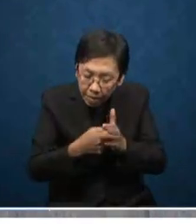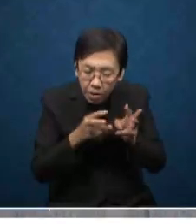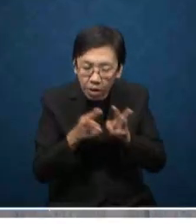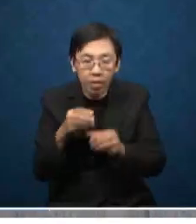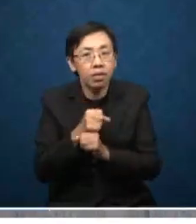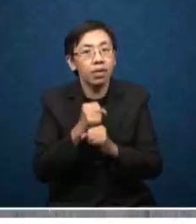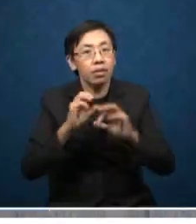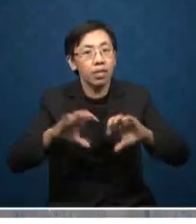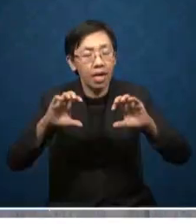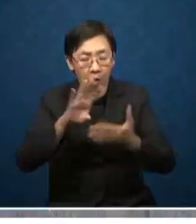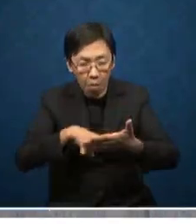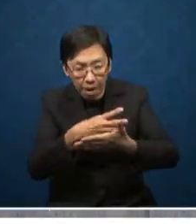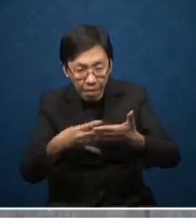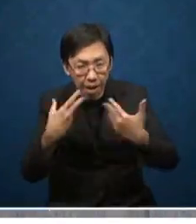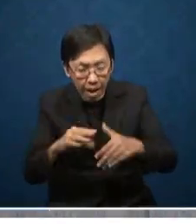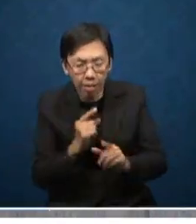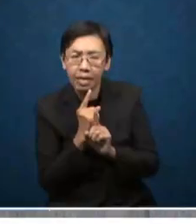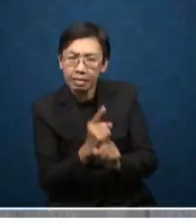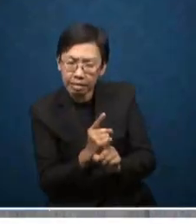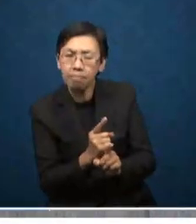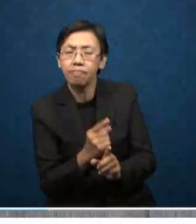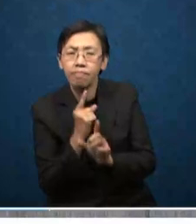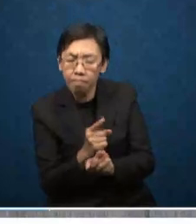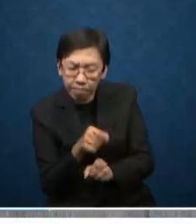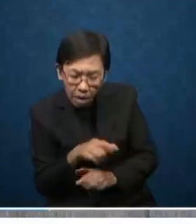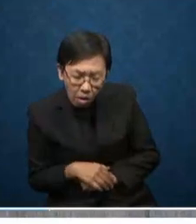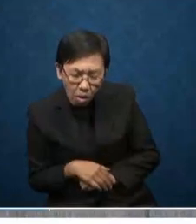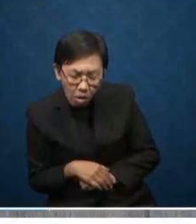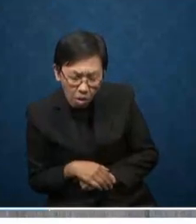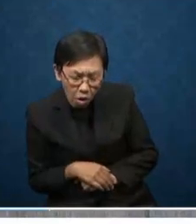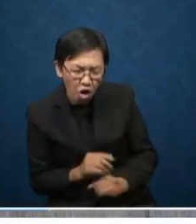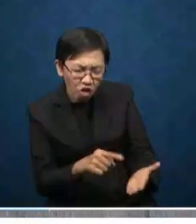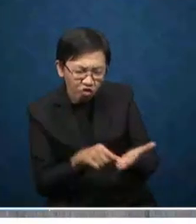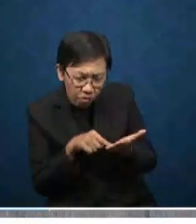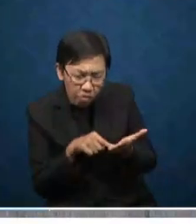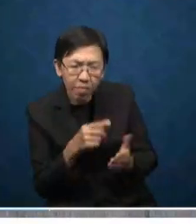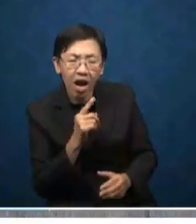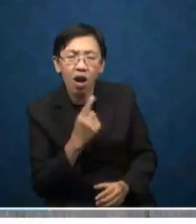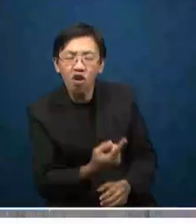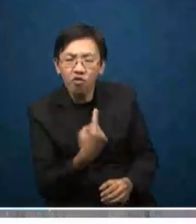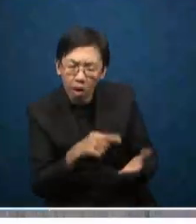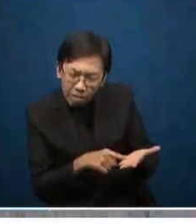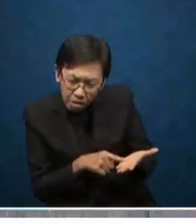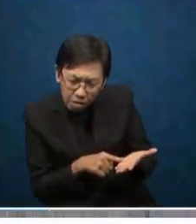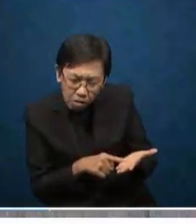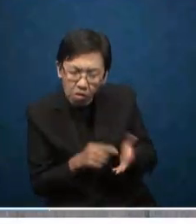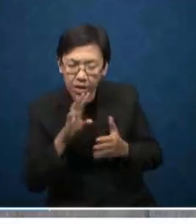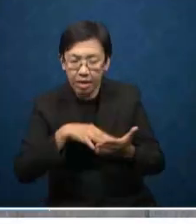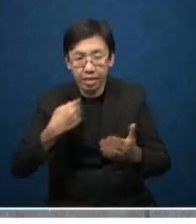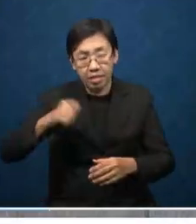ราชการแล้วถ้าท่านลองติดตามผลว่าคดีประเภทนี้ศาลได้เคยวางแนวปฏิบัติเอาไว้